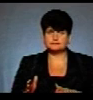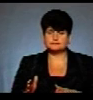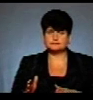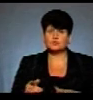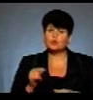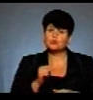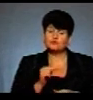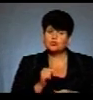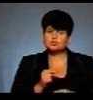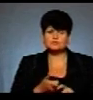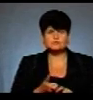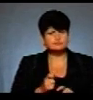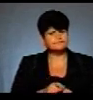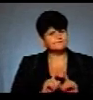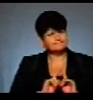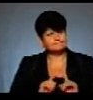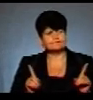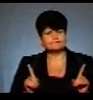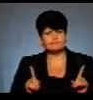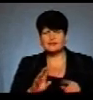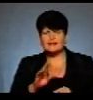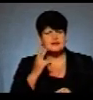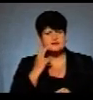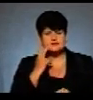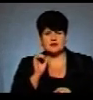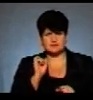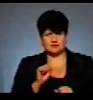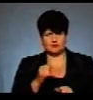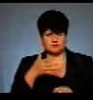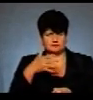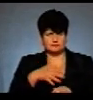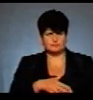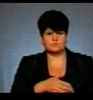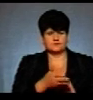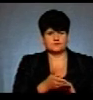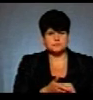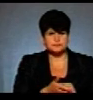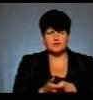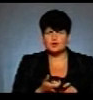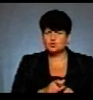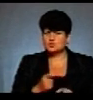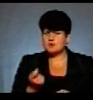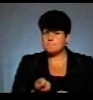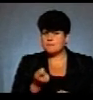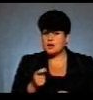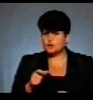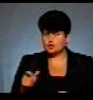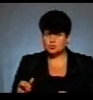от воно дуже специфічне, так, не завжди його можна ідентифікувати, взагалі дуже мало людей